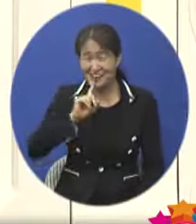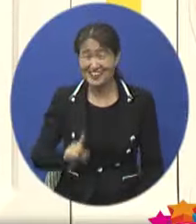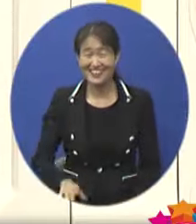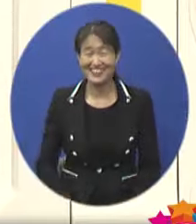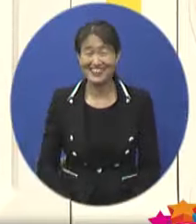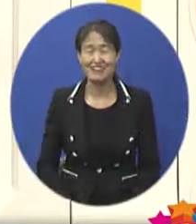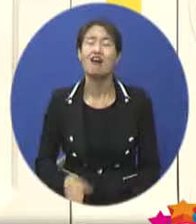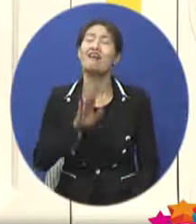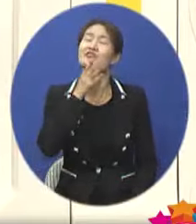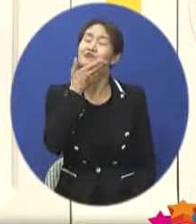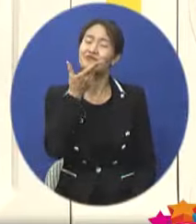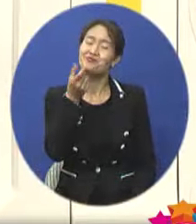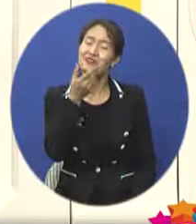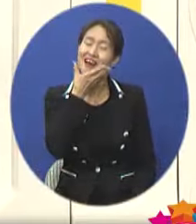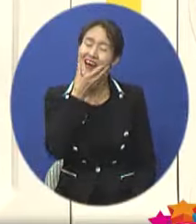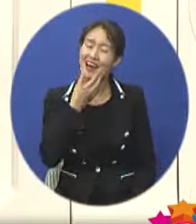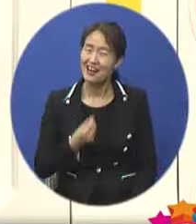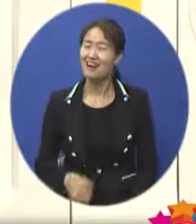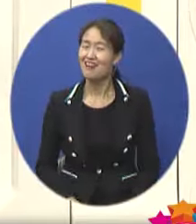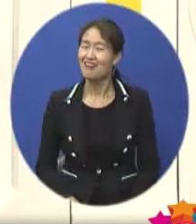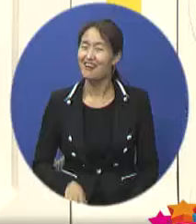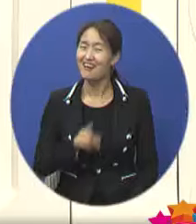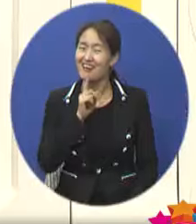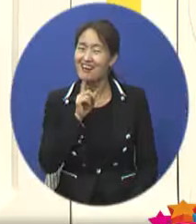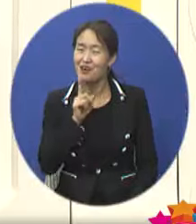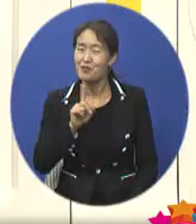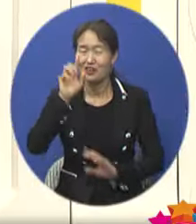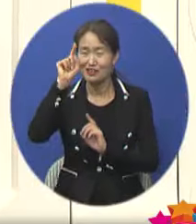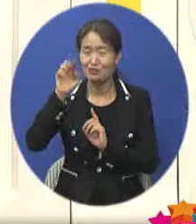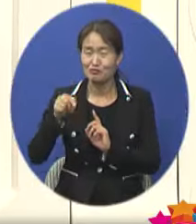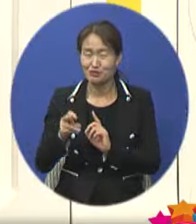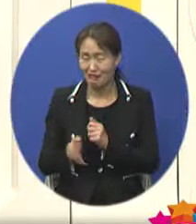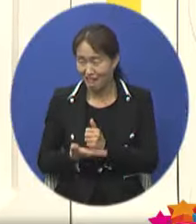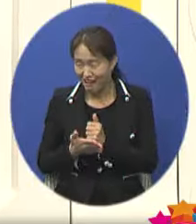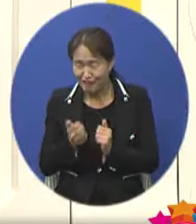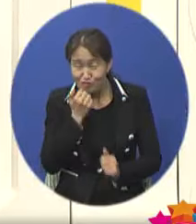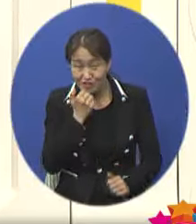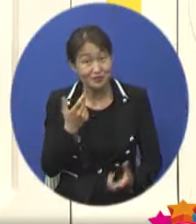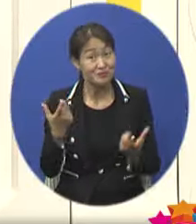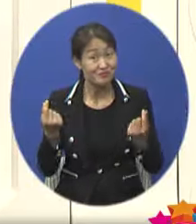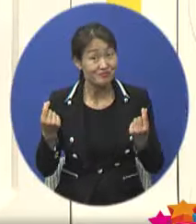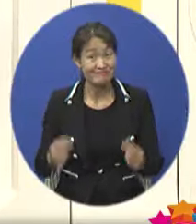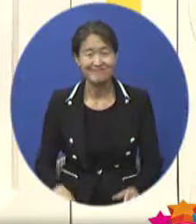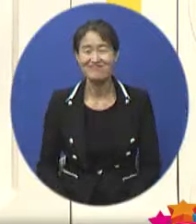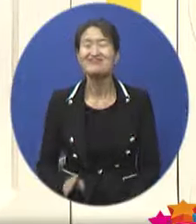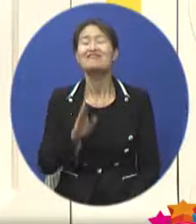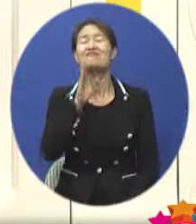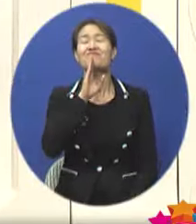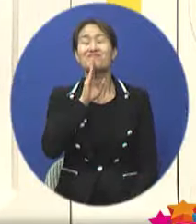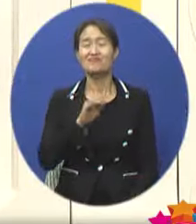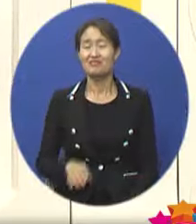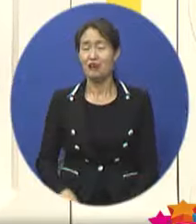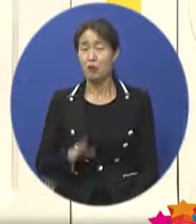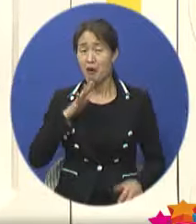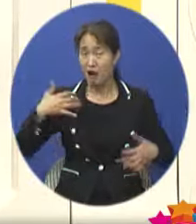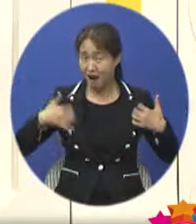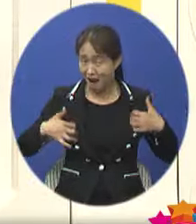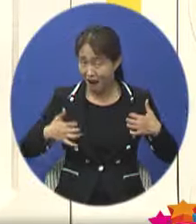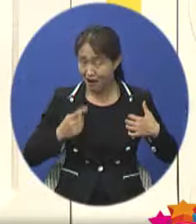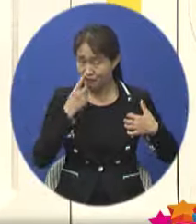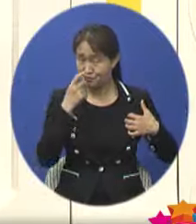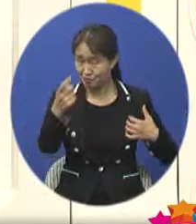아이 정말 행복합니다. 아, 근데 어떻게 이렇게 말씀을 이부영 씨 칭찬을 그렇게 하시네. 그러시죠? 예예예. 예, 예. 얼마나 즐겁고